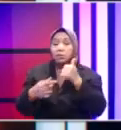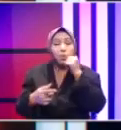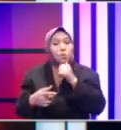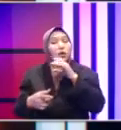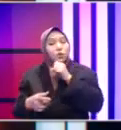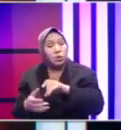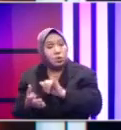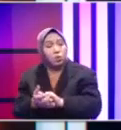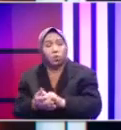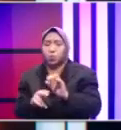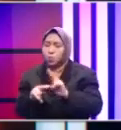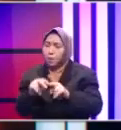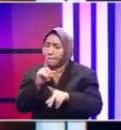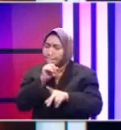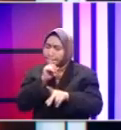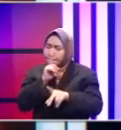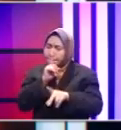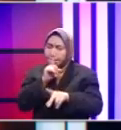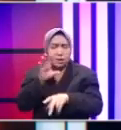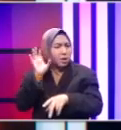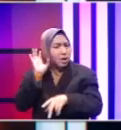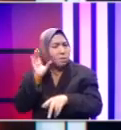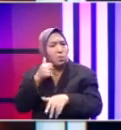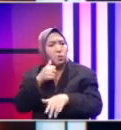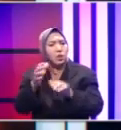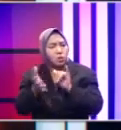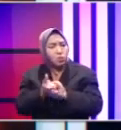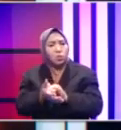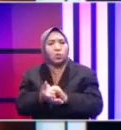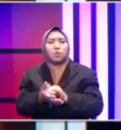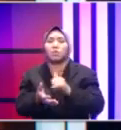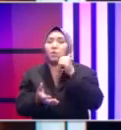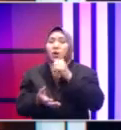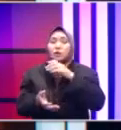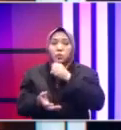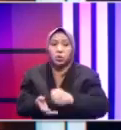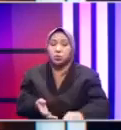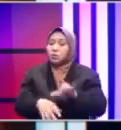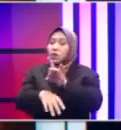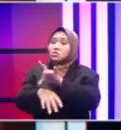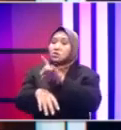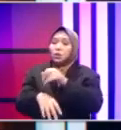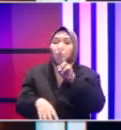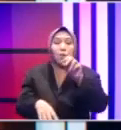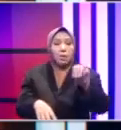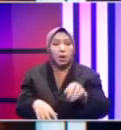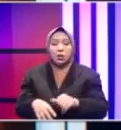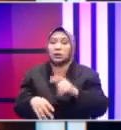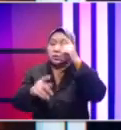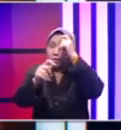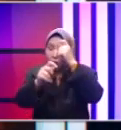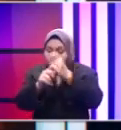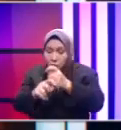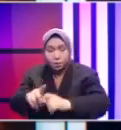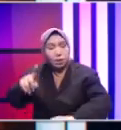tersebut dan umat Duduk diam dengar je perempuan itu perempat perempuan tua itu perlu menangis menasihati umat agar bertakwa